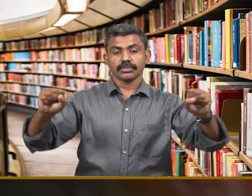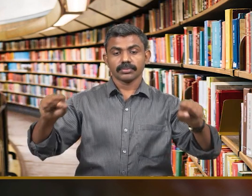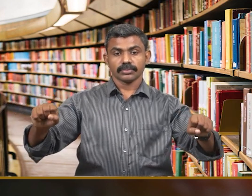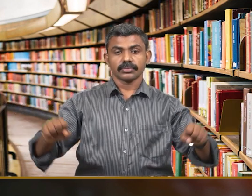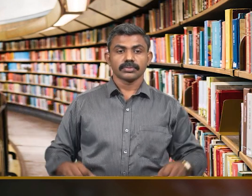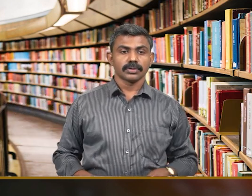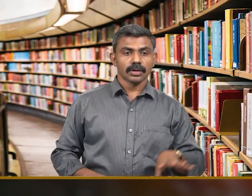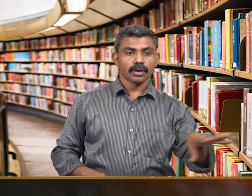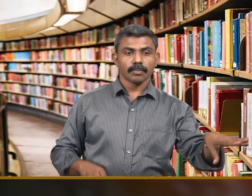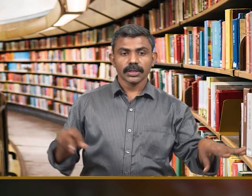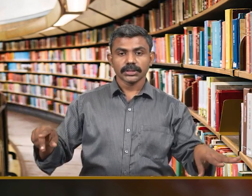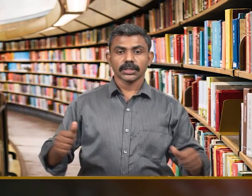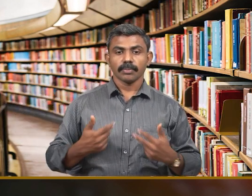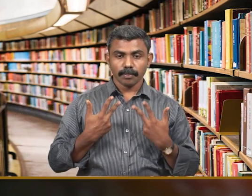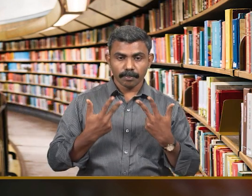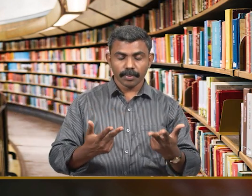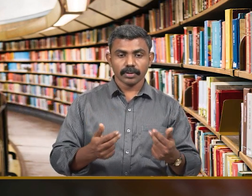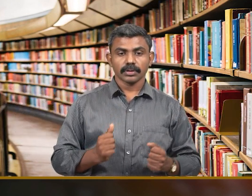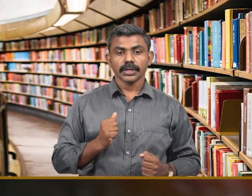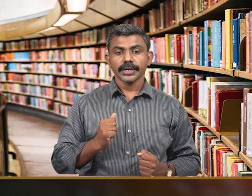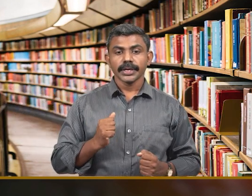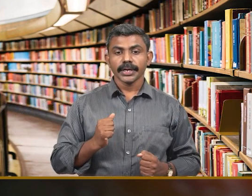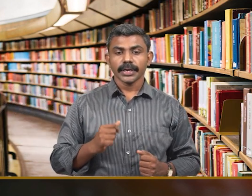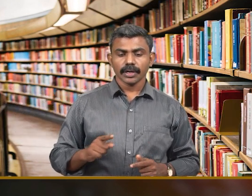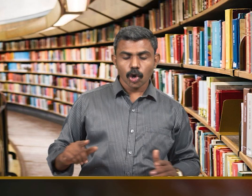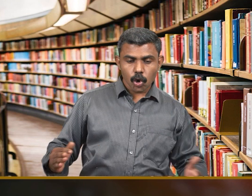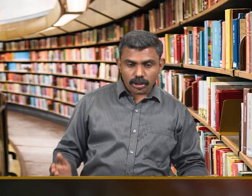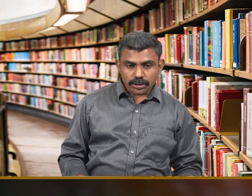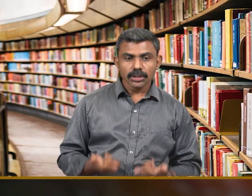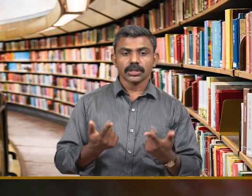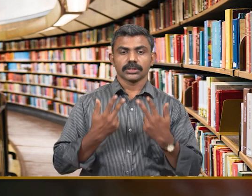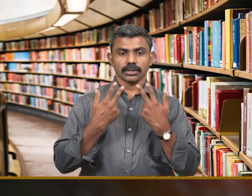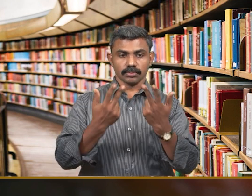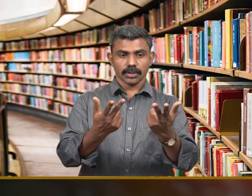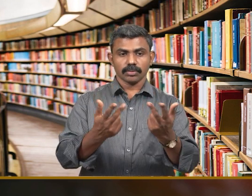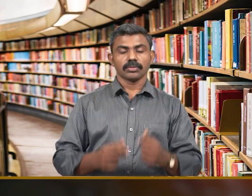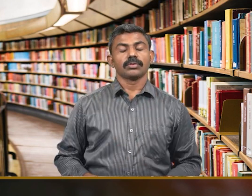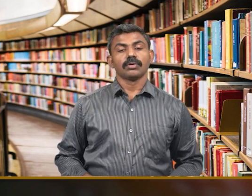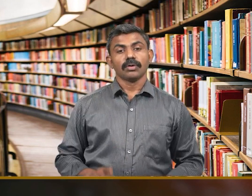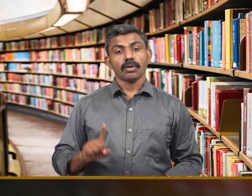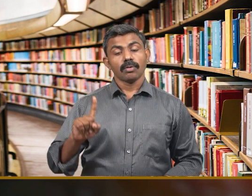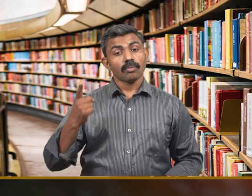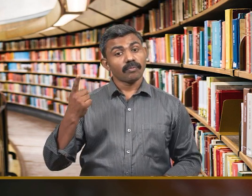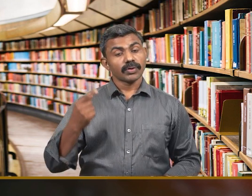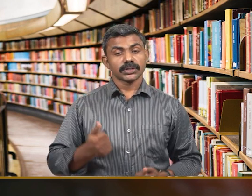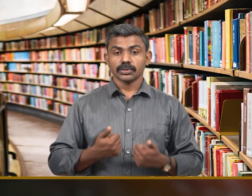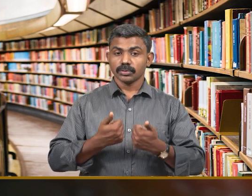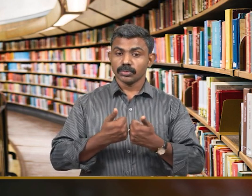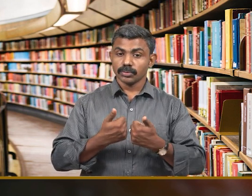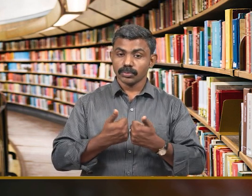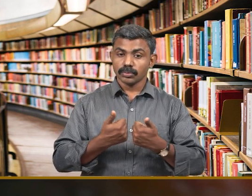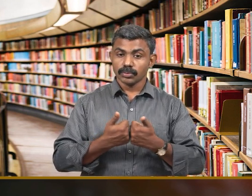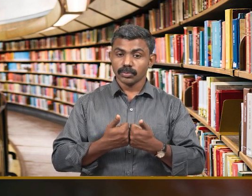ஜெர்மனிலேயும் பாசிசம் நாசிசம் ஏற்பட்டது அப்படிங்கிறத எப்படி எங்கே அது என்னமாக உருவாச்சு அப்படிங்கிறத நான் சொன்னேன். என்னன்னு சொன்னேன், அதாவது முதல் உலக போரில்